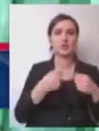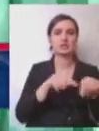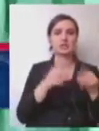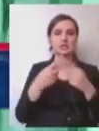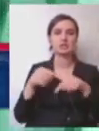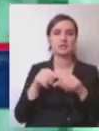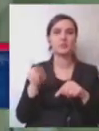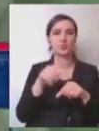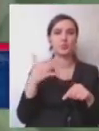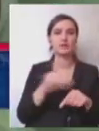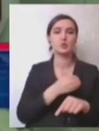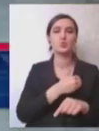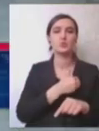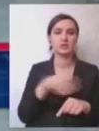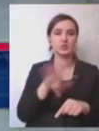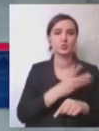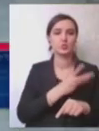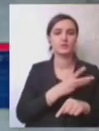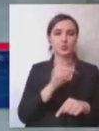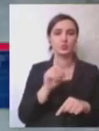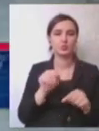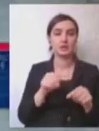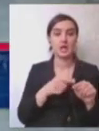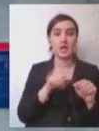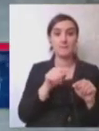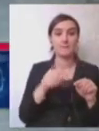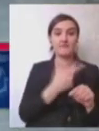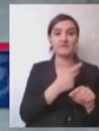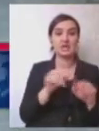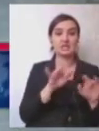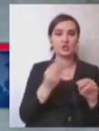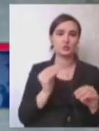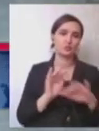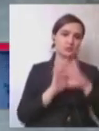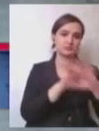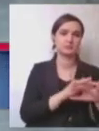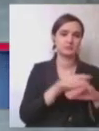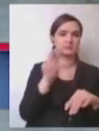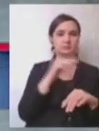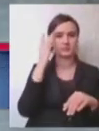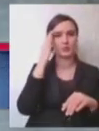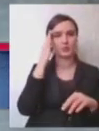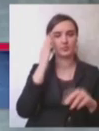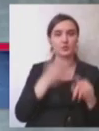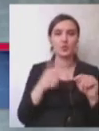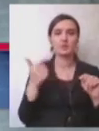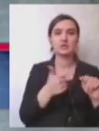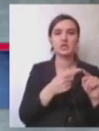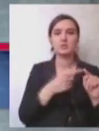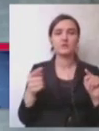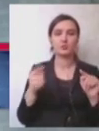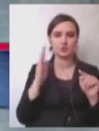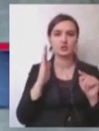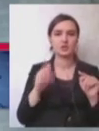უკვე გამოთქვეს სურვილი, რომ აღნიშნულ პროცესში ჩაიდოს თანხა. შესაბამისად, სავარაუდოდ ორი კვირის განმავლობაში